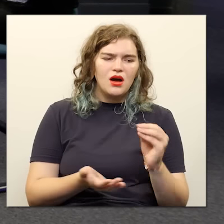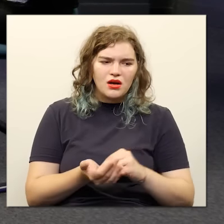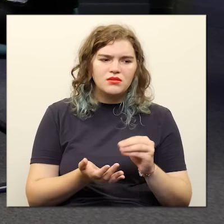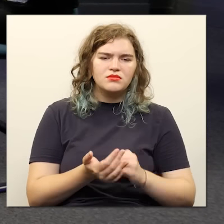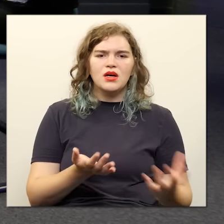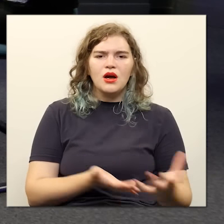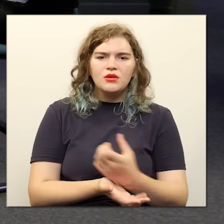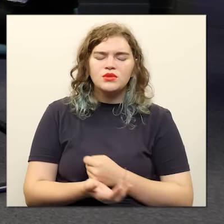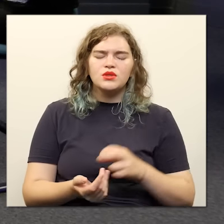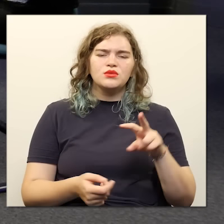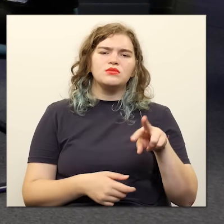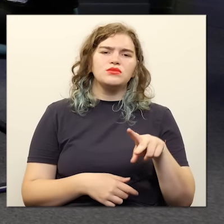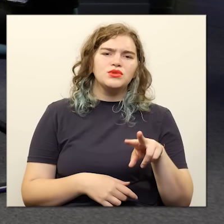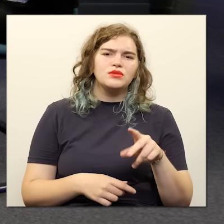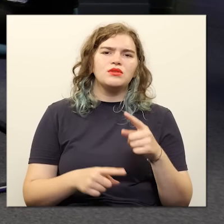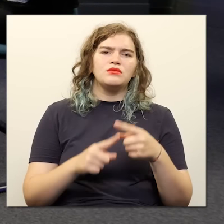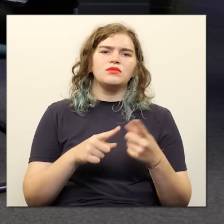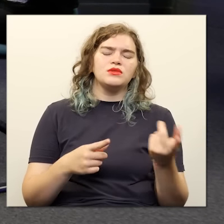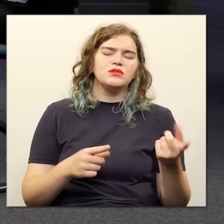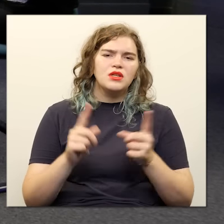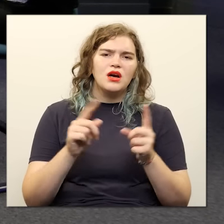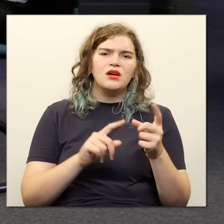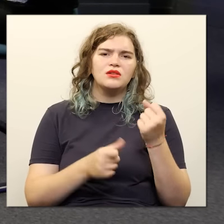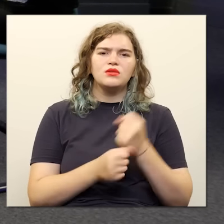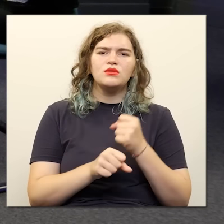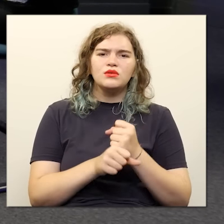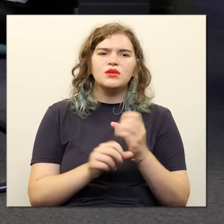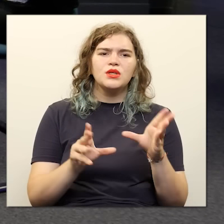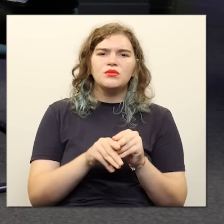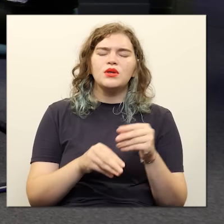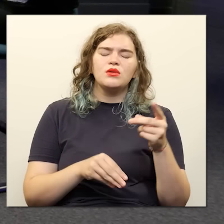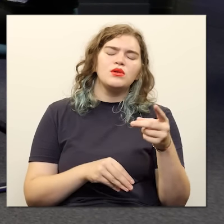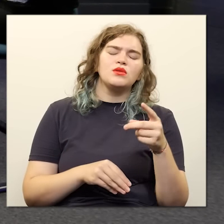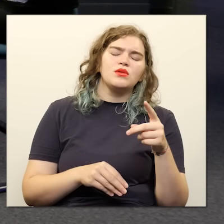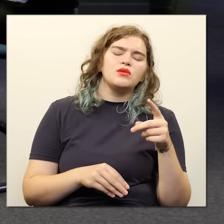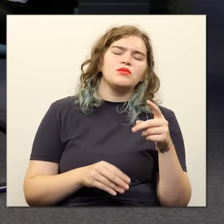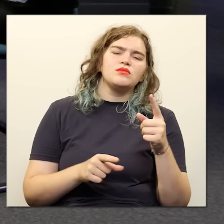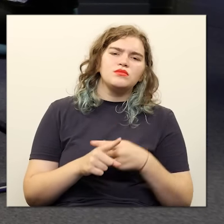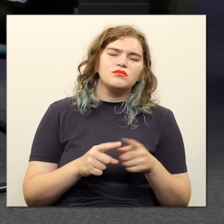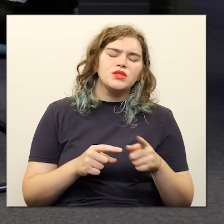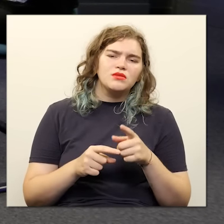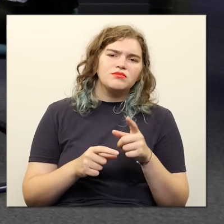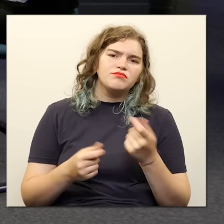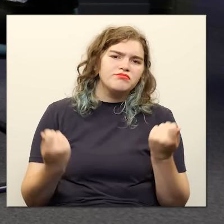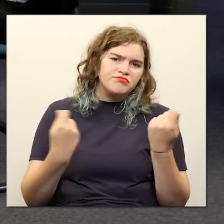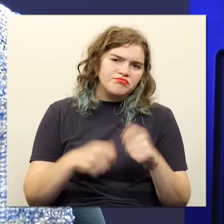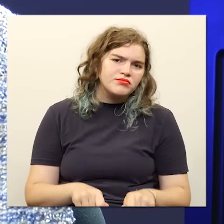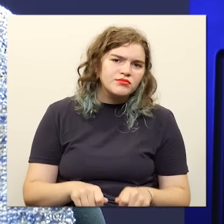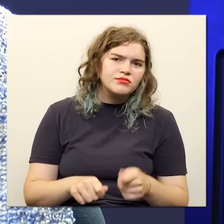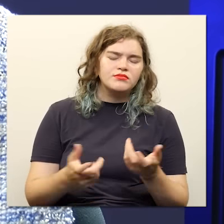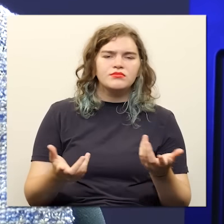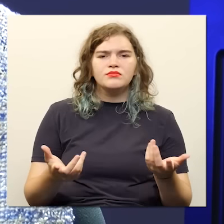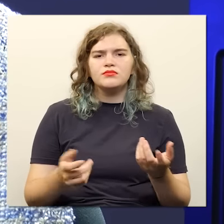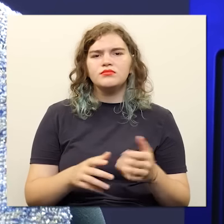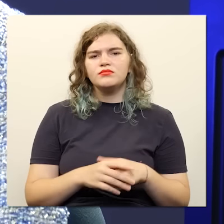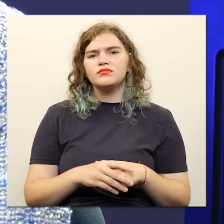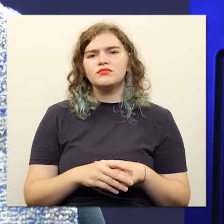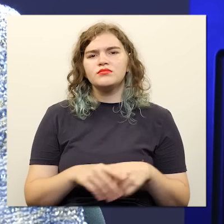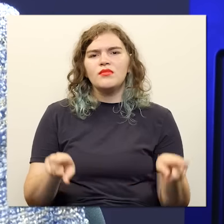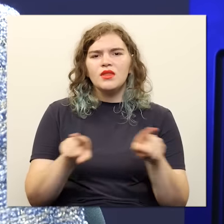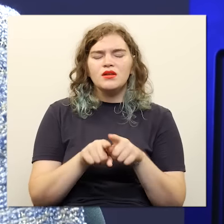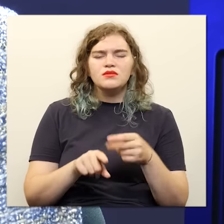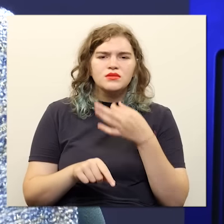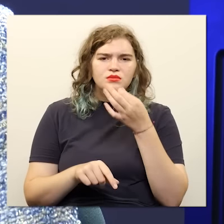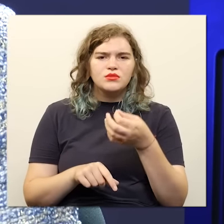pe lângă mine și surori. Acum, dacă lucrarea cu romii pe undeva s-a încheiat... Ca și cum